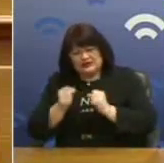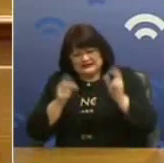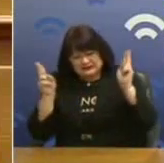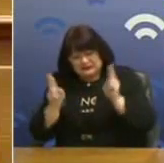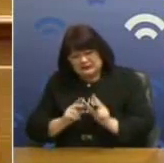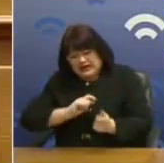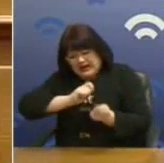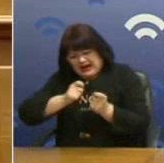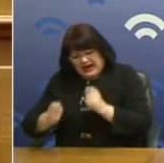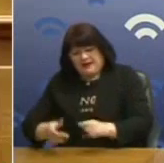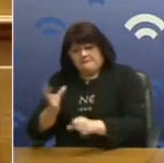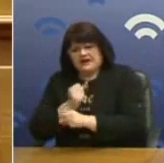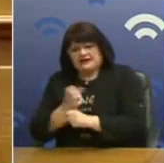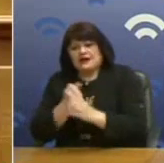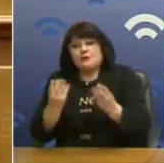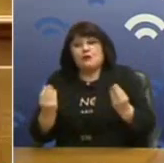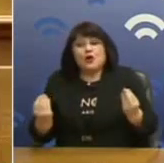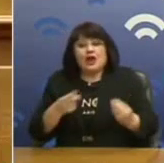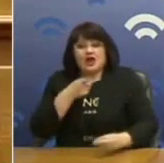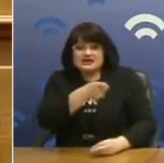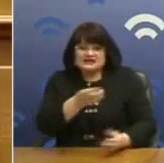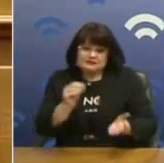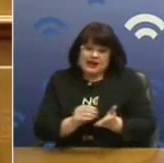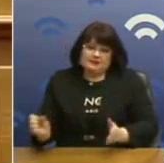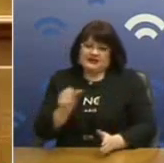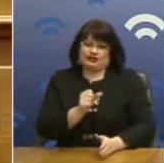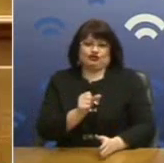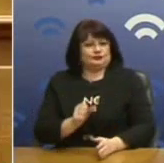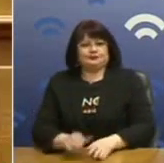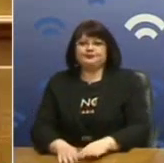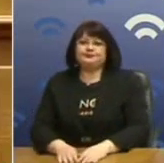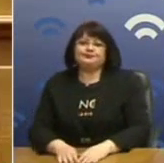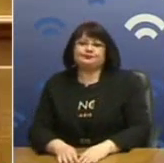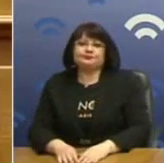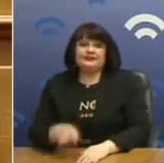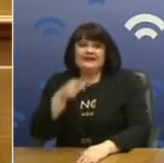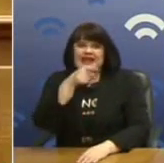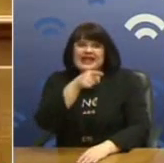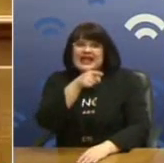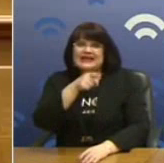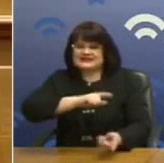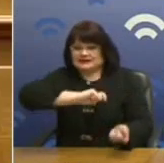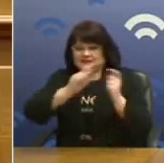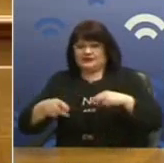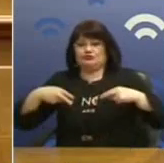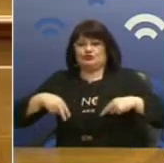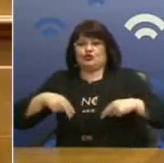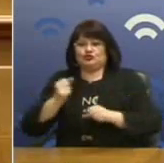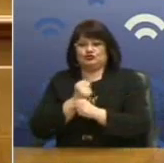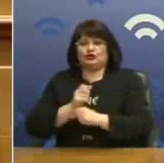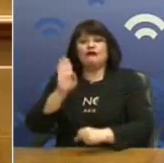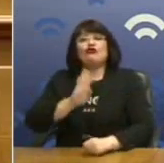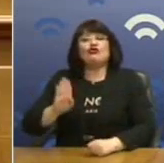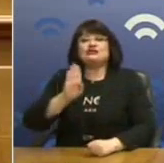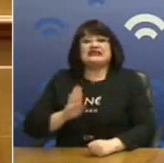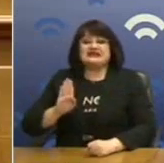και πετύχαμε πολλά. Η ανατροπή στη σχέση εργασίας έγινε επί των ημερών σας, Βρούτσης Υπουργός, όπου